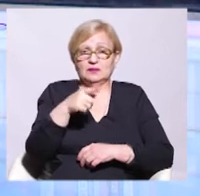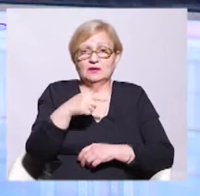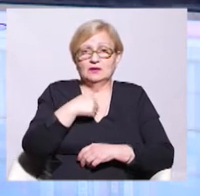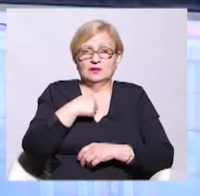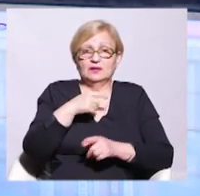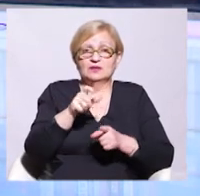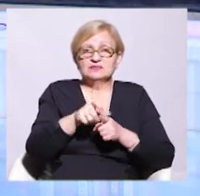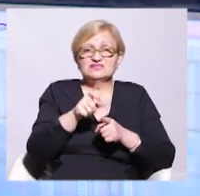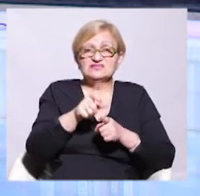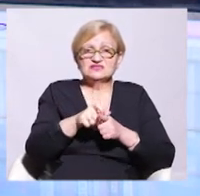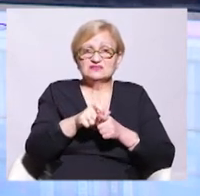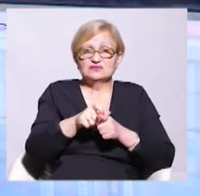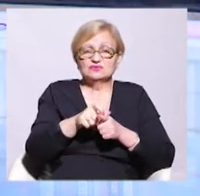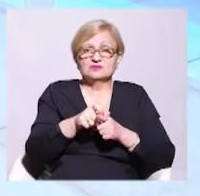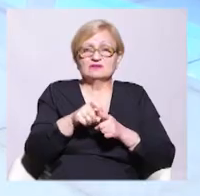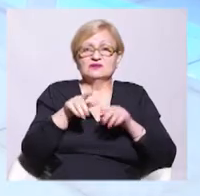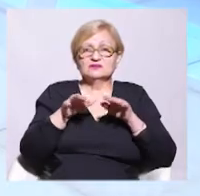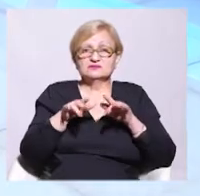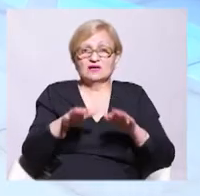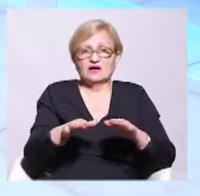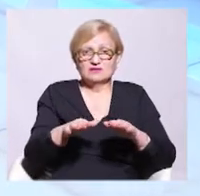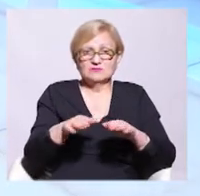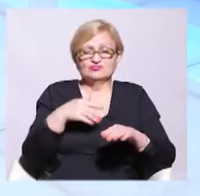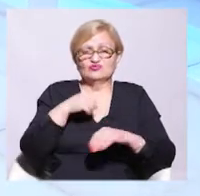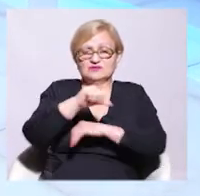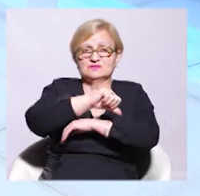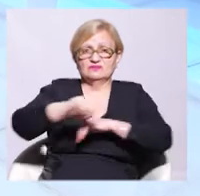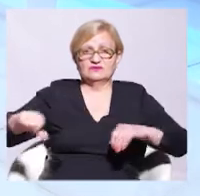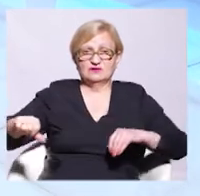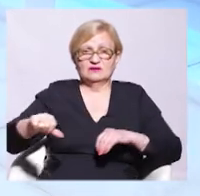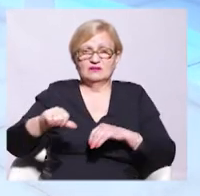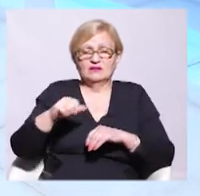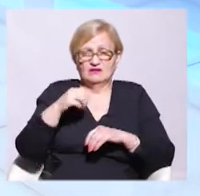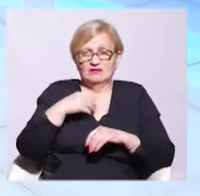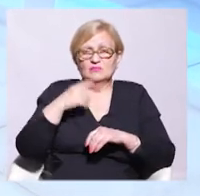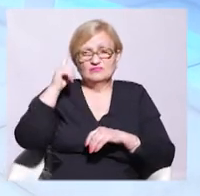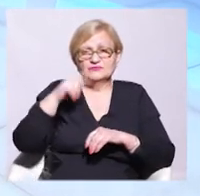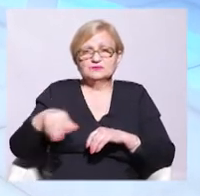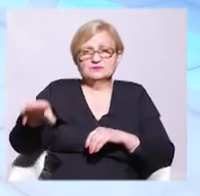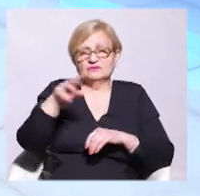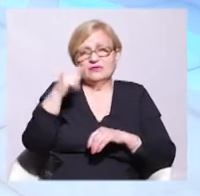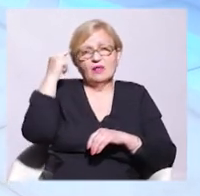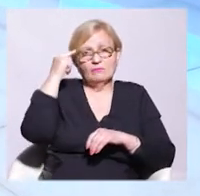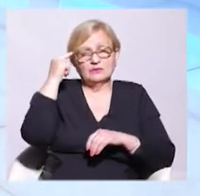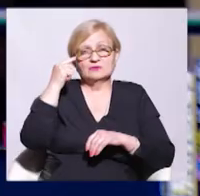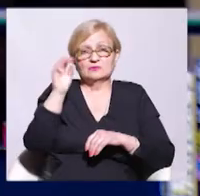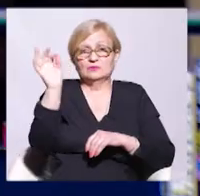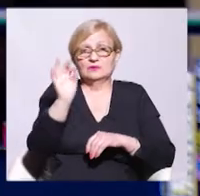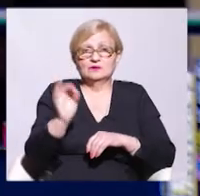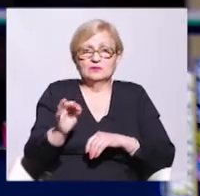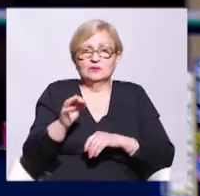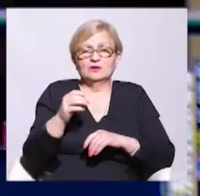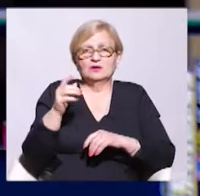სიტყვასა და საქმეს შორის ზღვარიაო. Დიახ, ბუნებრივია ასეთი ფიქრი. ახლაც ასეა, ხშირად